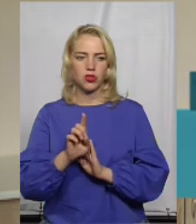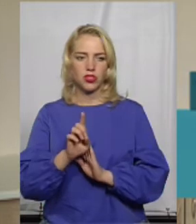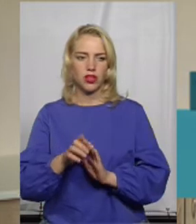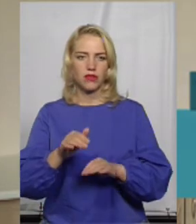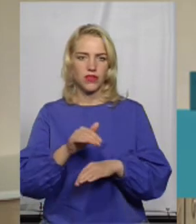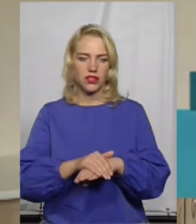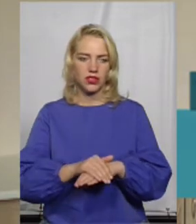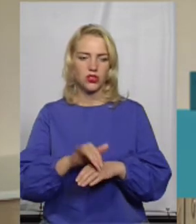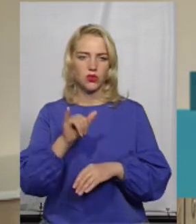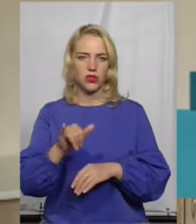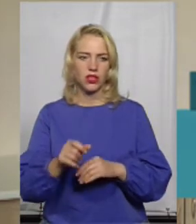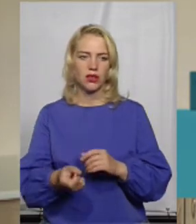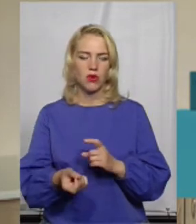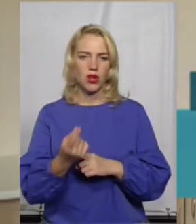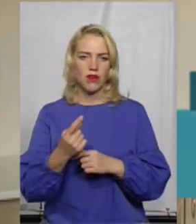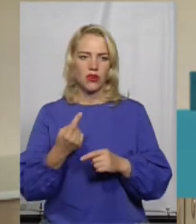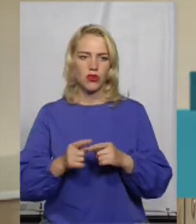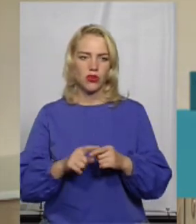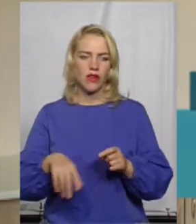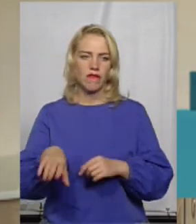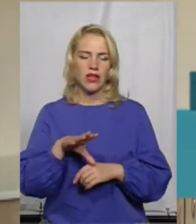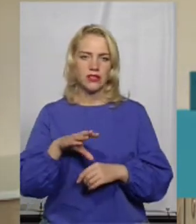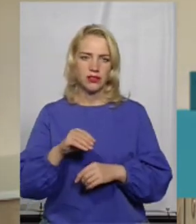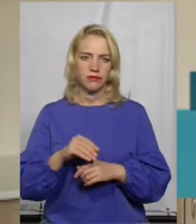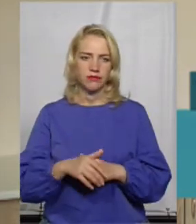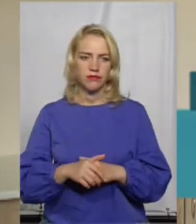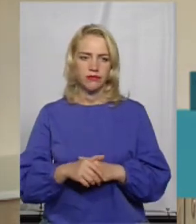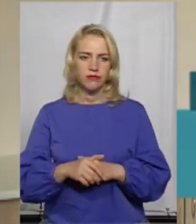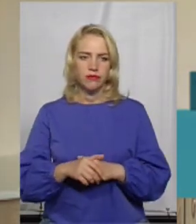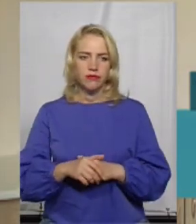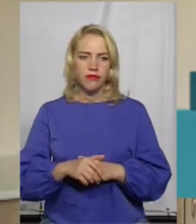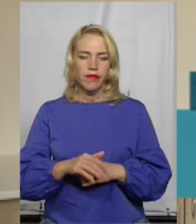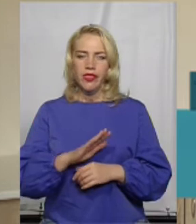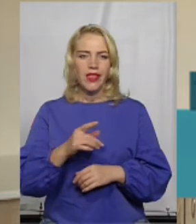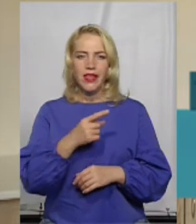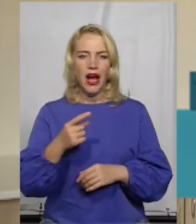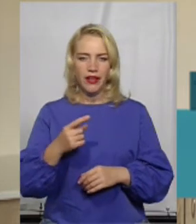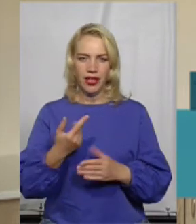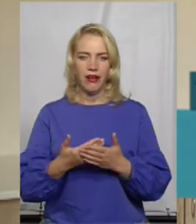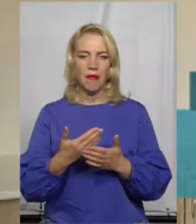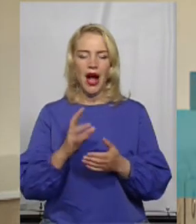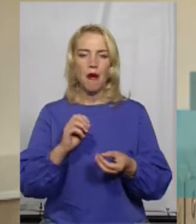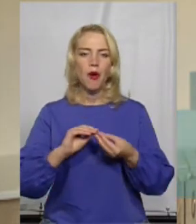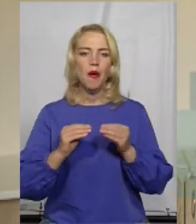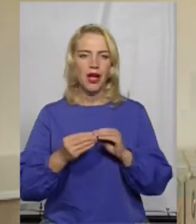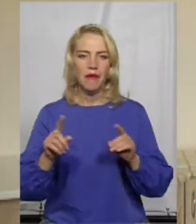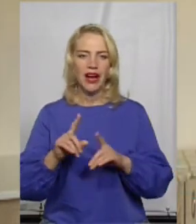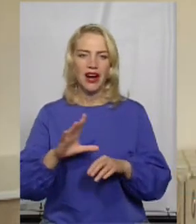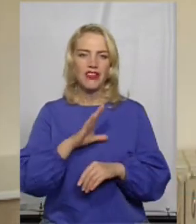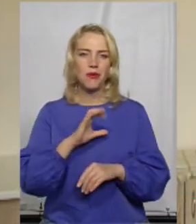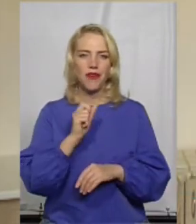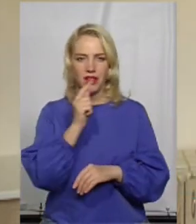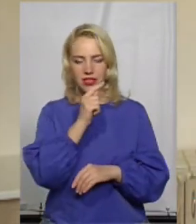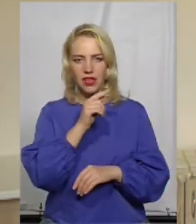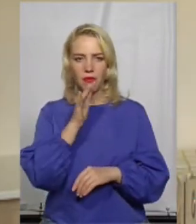фактично в них проявлятися. От той весь такий, не негатив, а іменно вся та проблема, яка відбувалася з ним в період